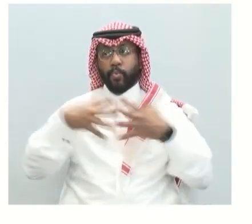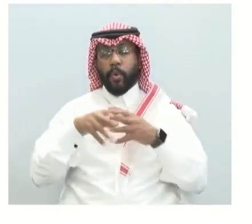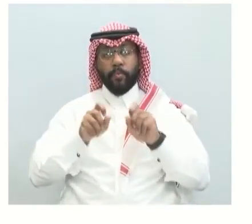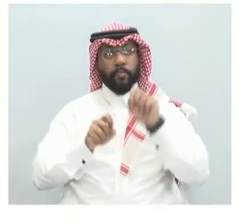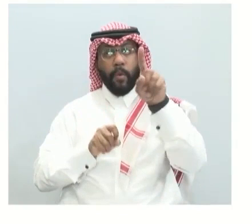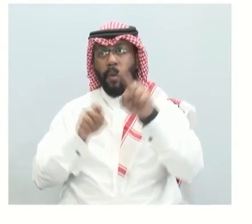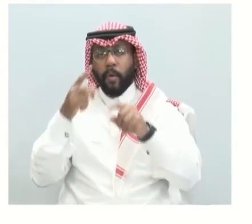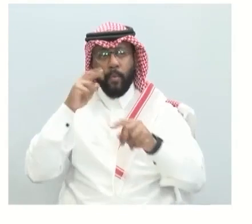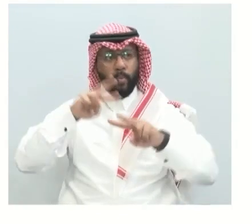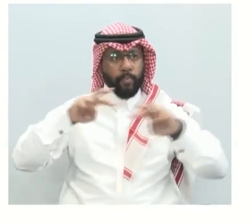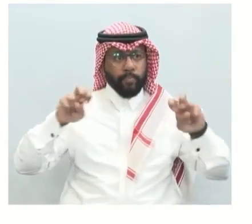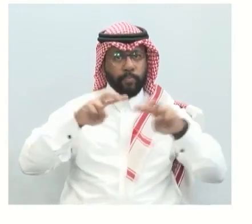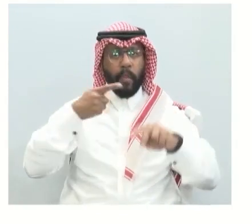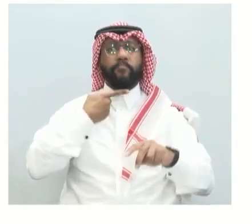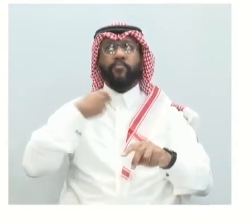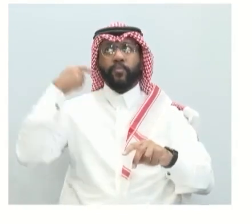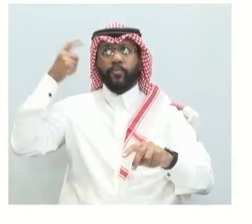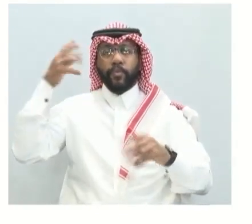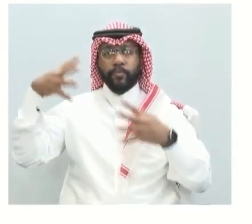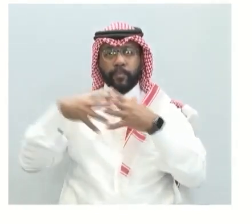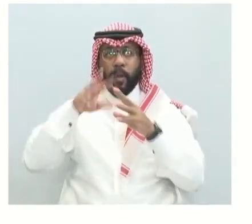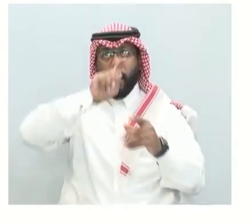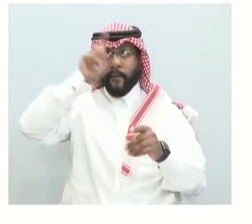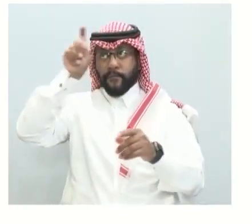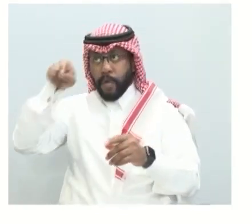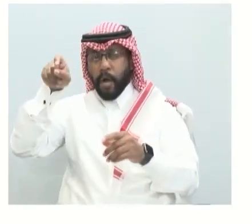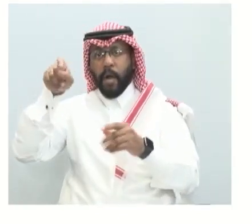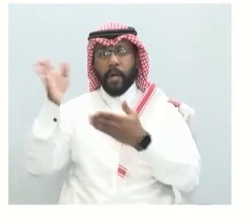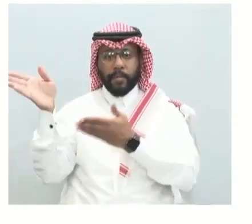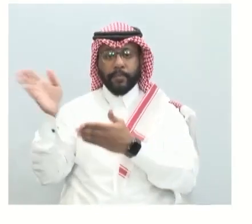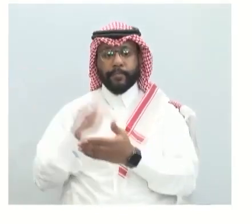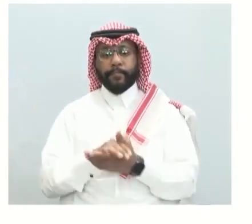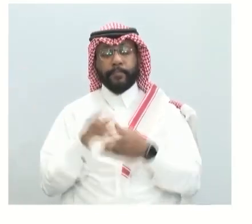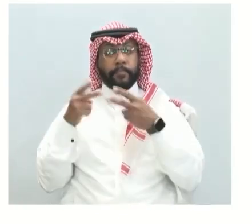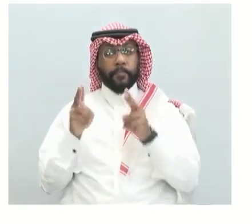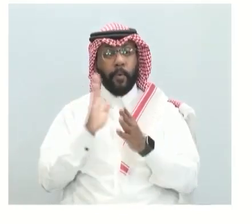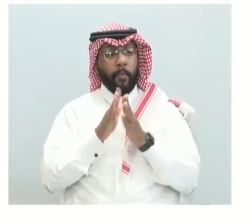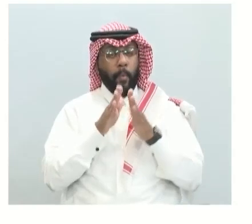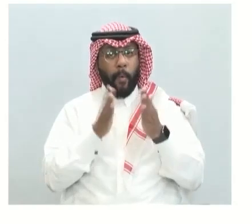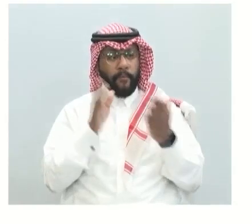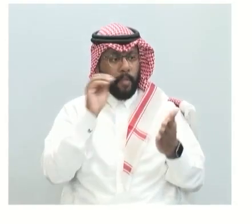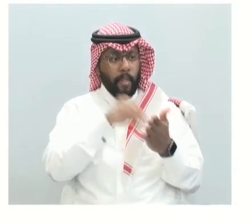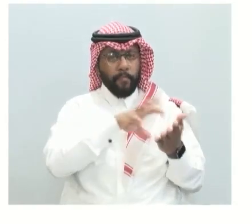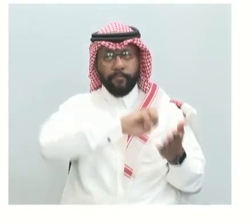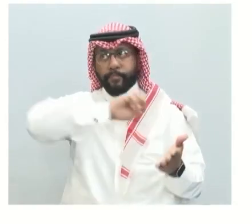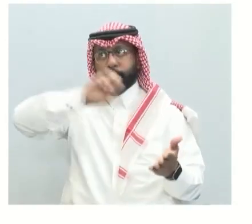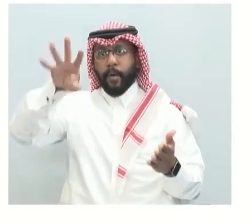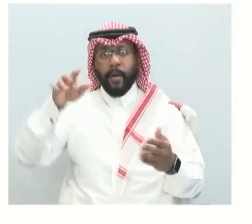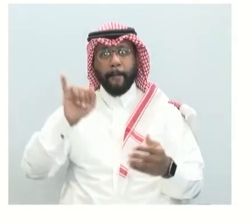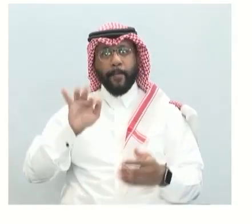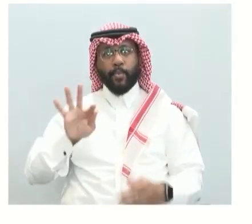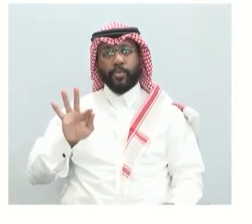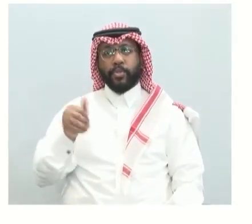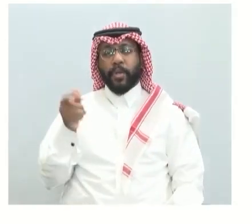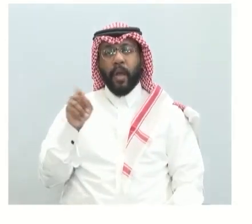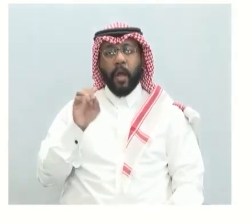نبحث عن الملف الذي نريد عمل مشاركه له وبعدها يتم فتح الملفات وعمل مشاركه لها طيب كيف يتم